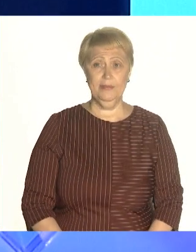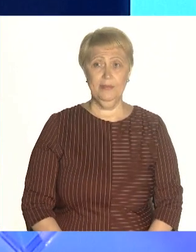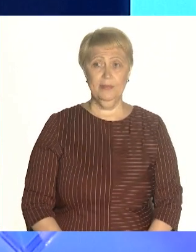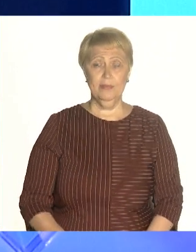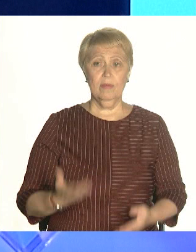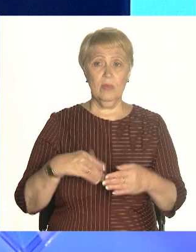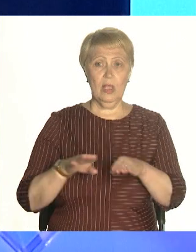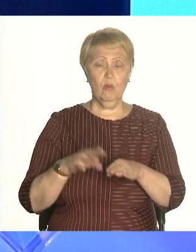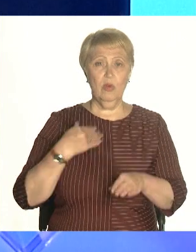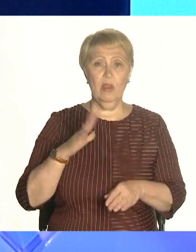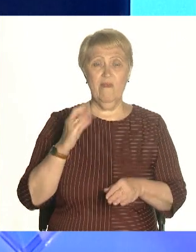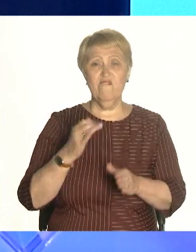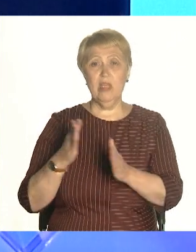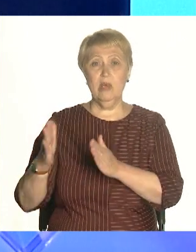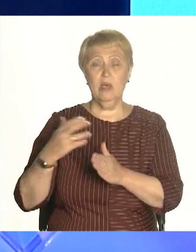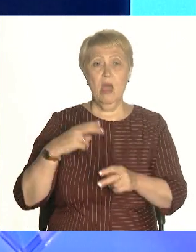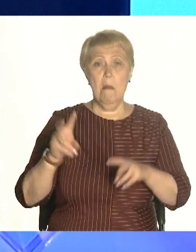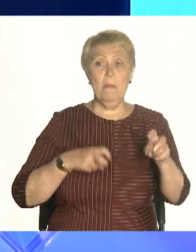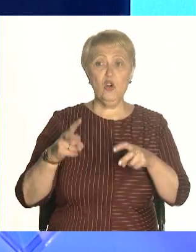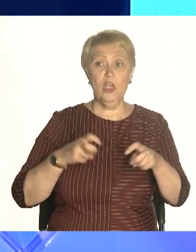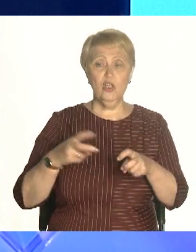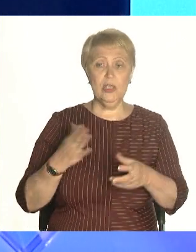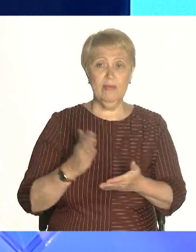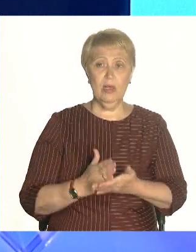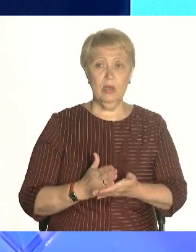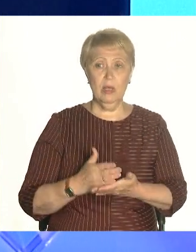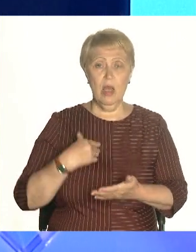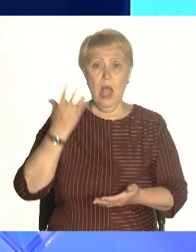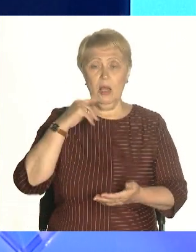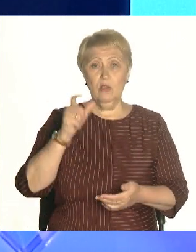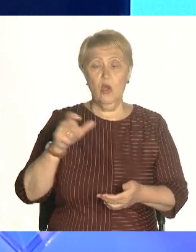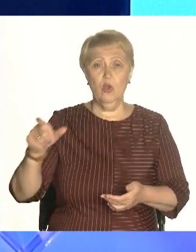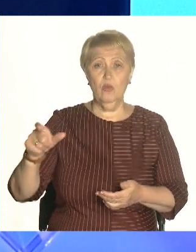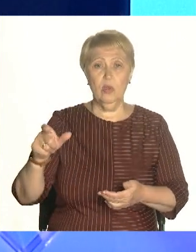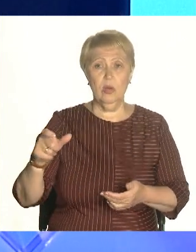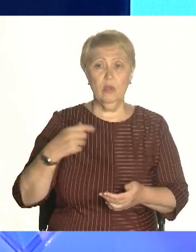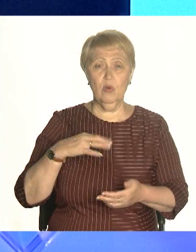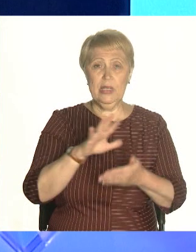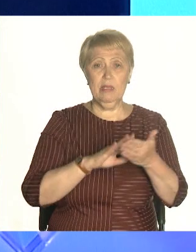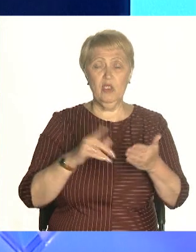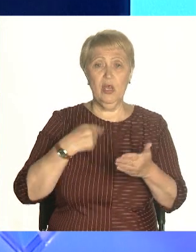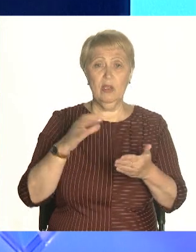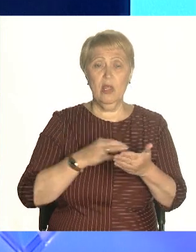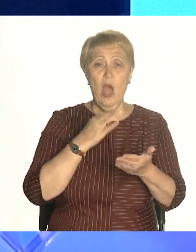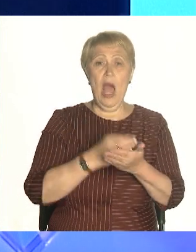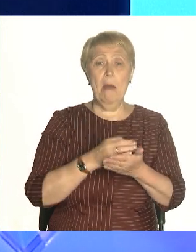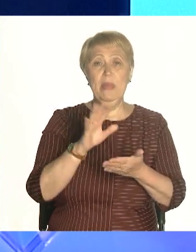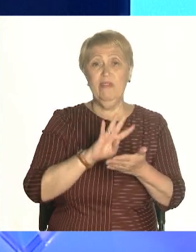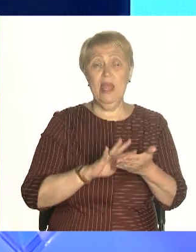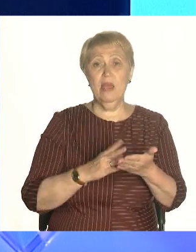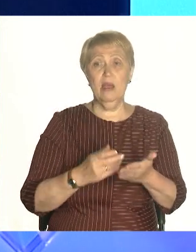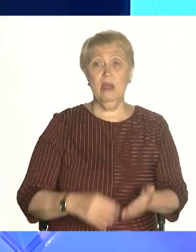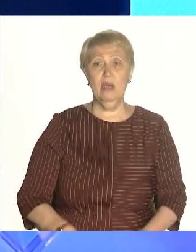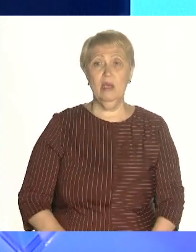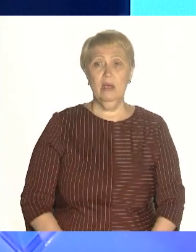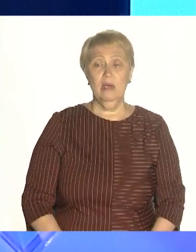вид мошенничества, когда люди, размещая объявления о продаже каких-либо бытовых предметов, да,